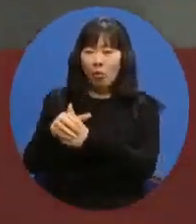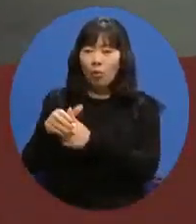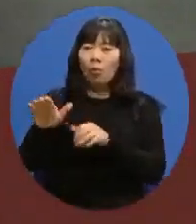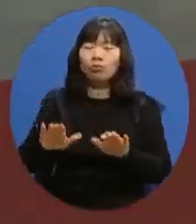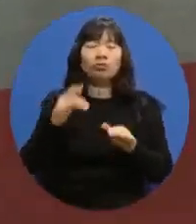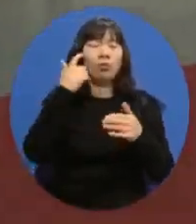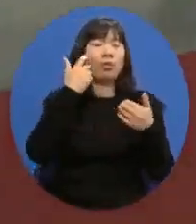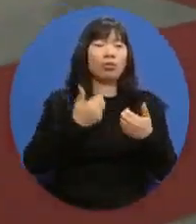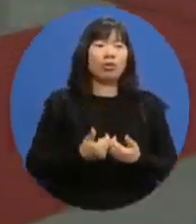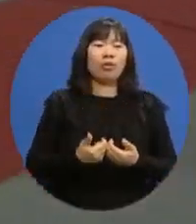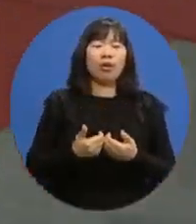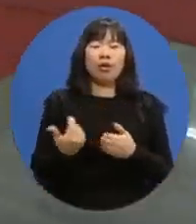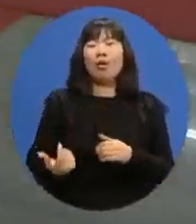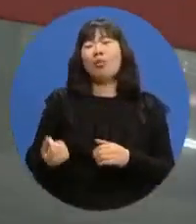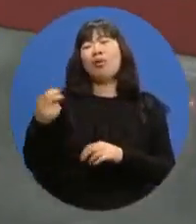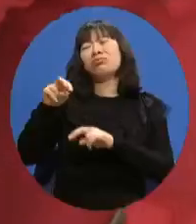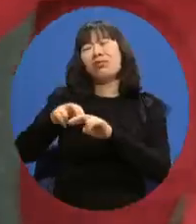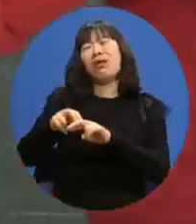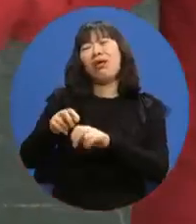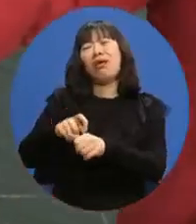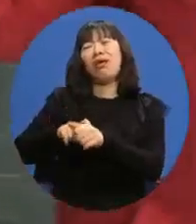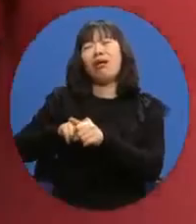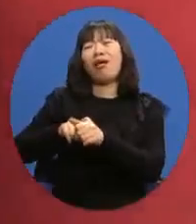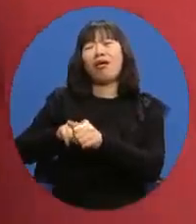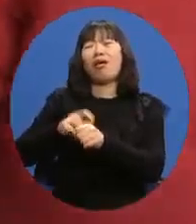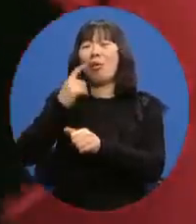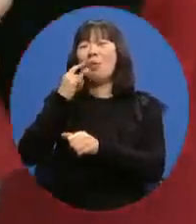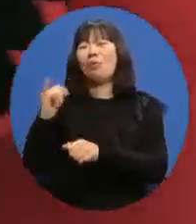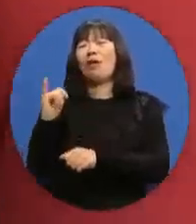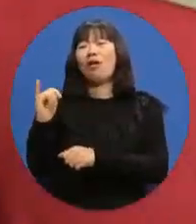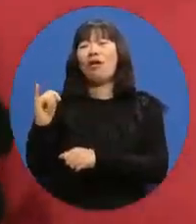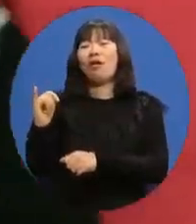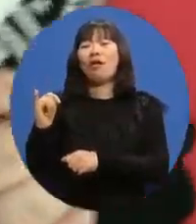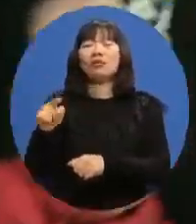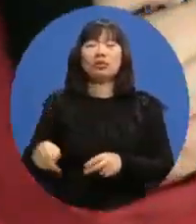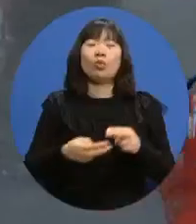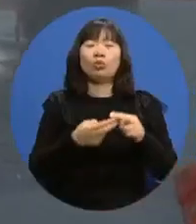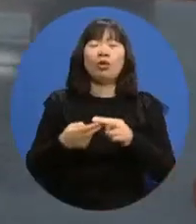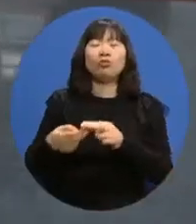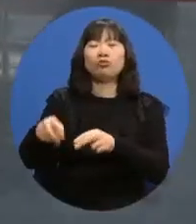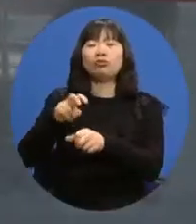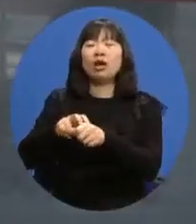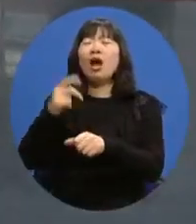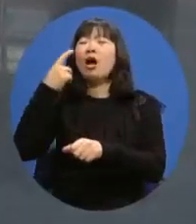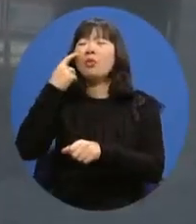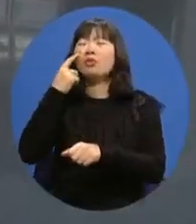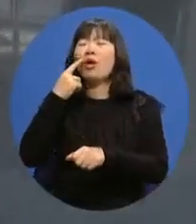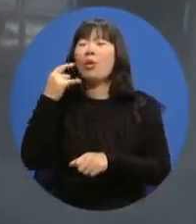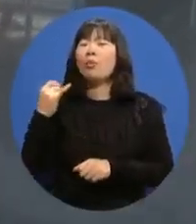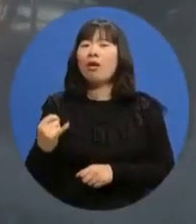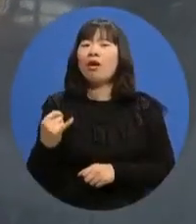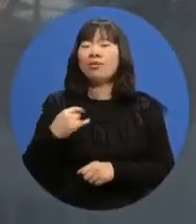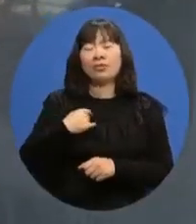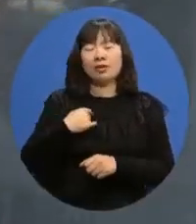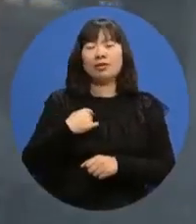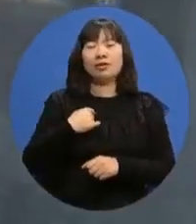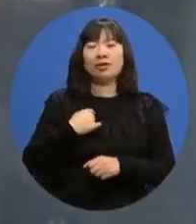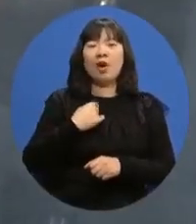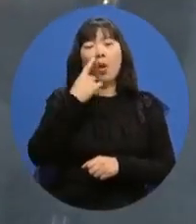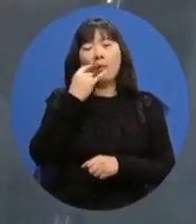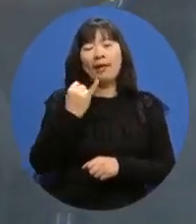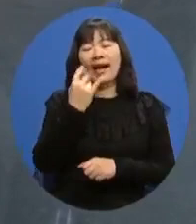정반대. 얼른 타자고? 얼른 테이블카 타자고. 내가 지켜줄게.